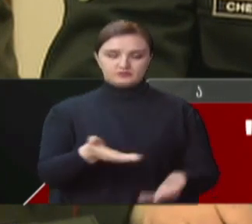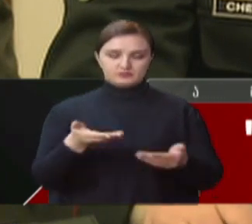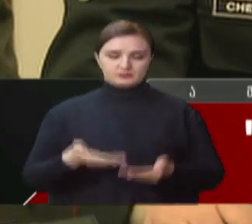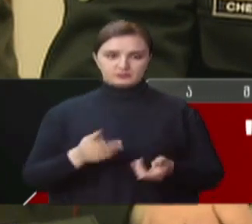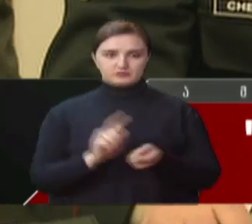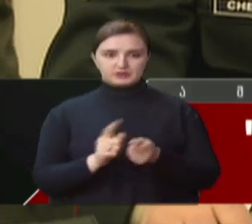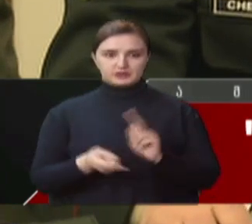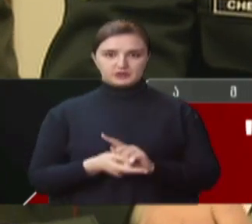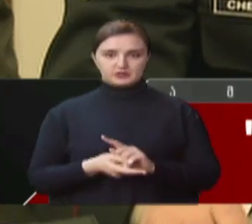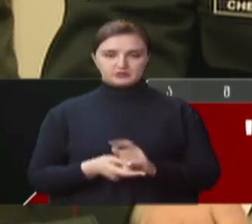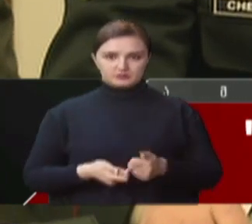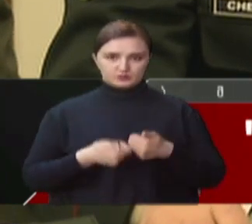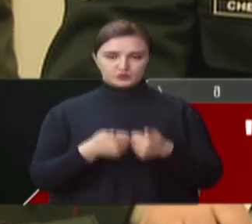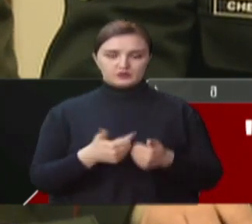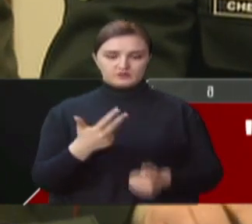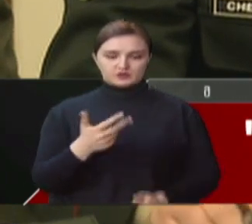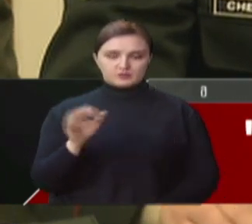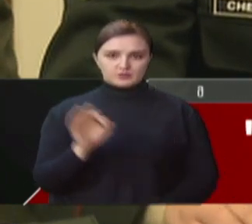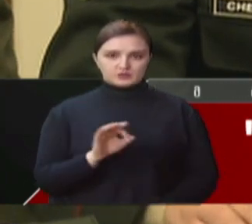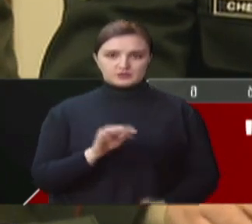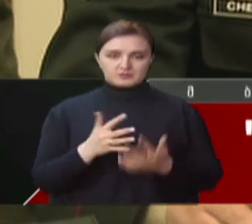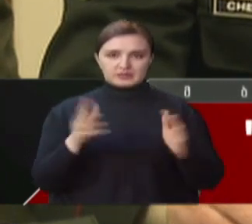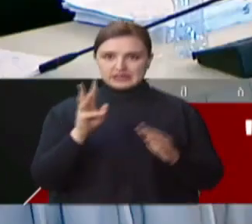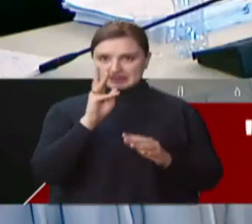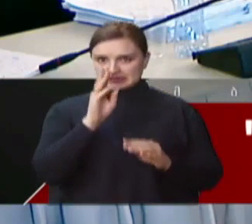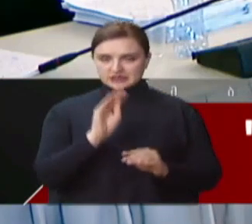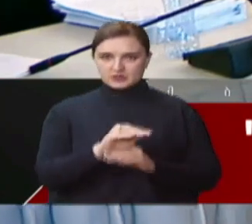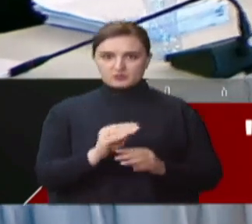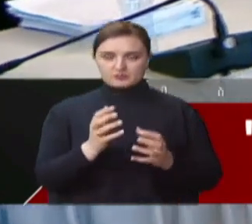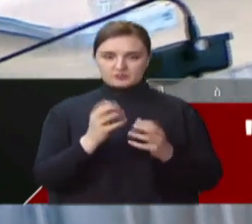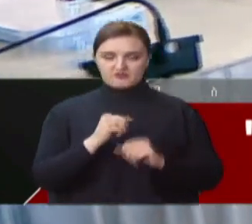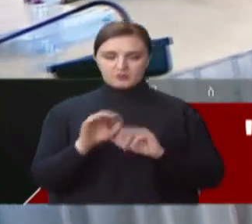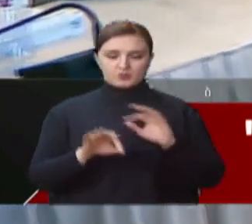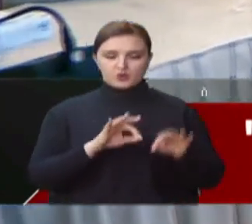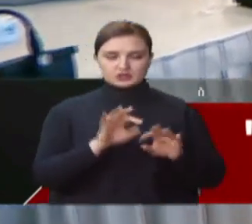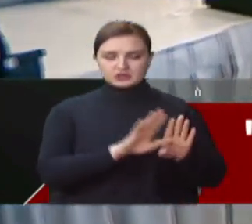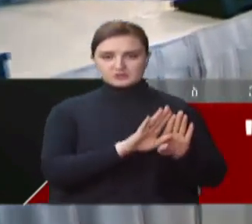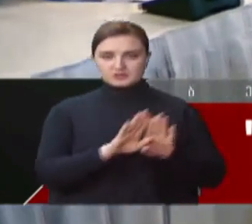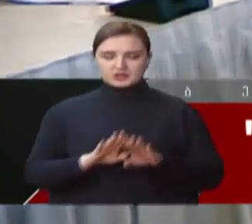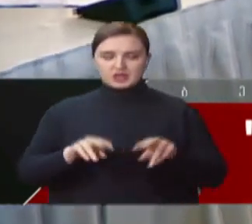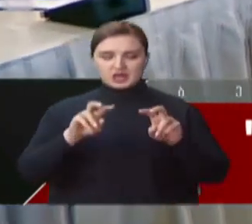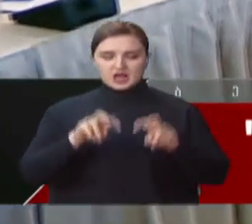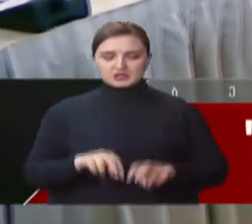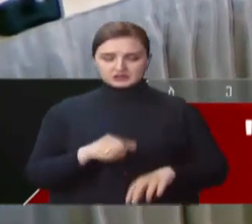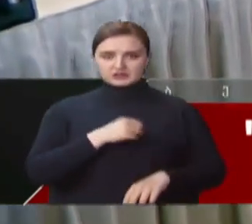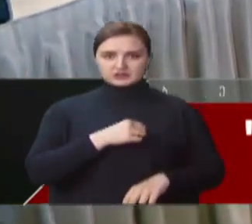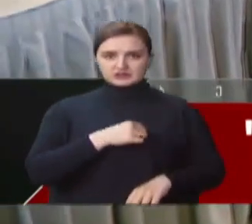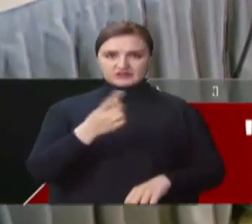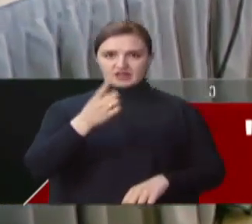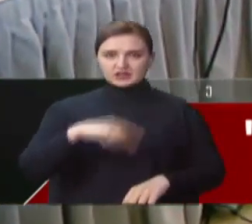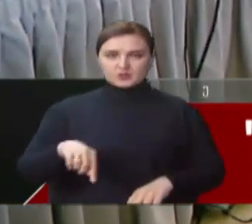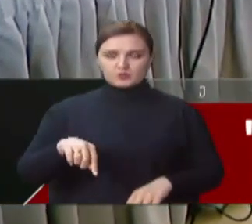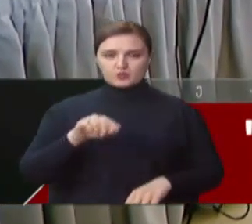ჩვენ მაგას წავახალისებთ 30%-ით მაგალითად მე ანაზღაურებას მიიღებს. Პროექტის თანახმად გადაიხედა სავალდებულო სამხედრო